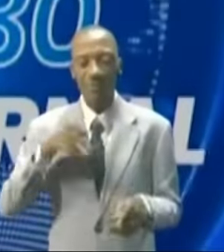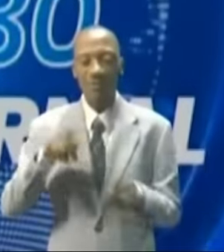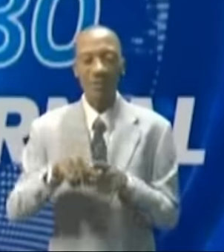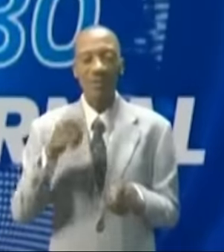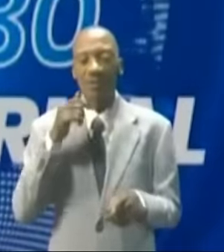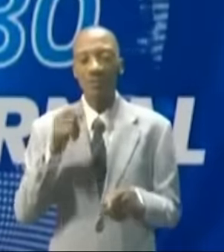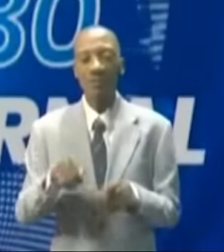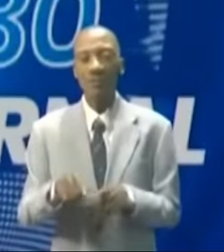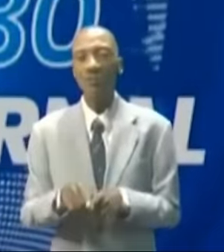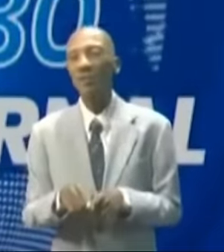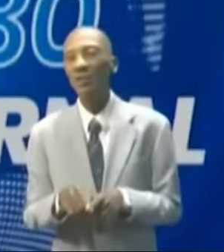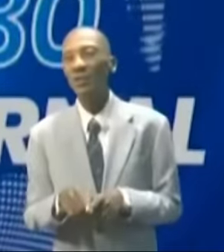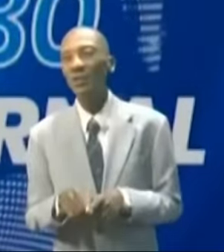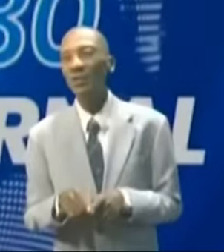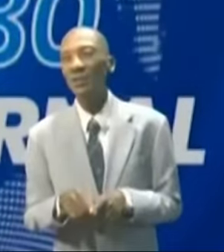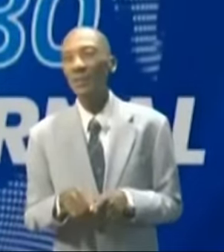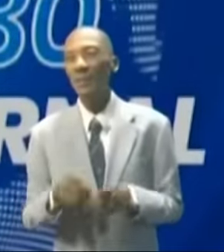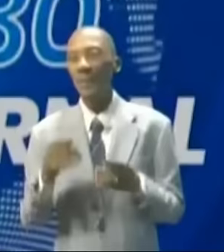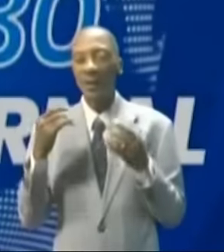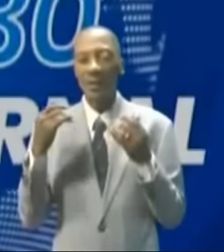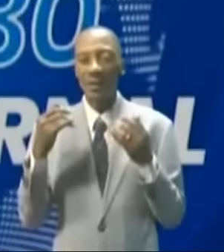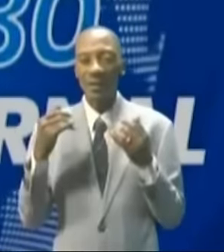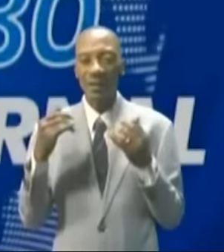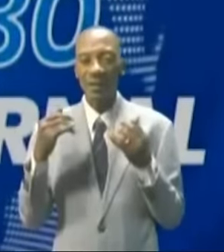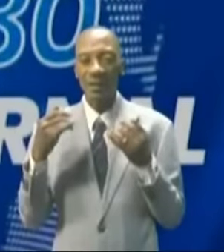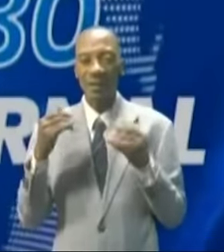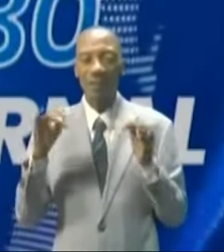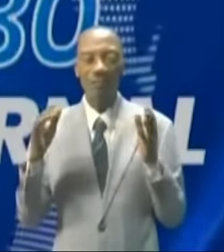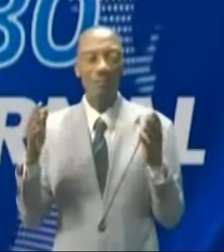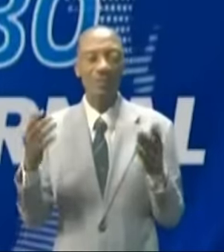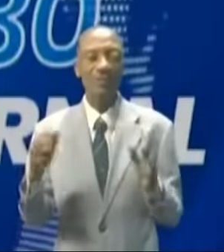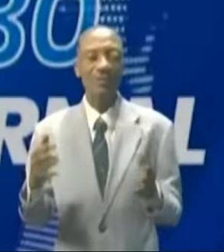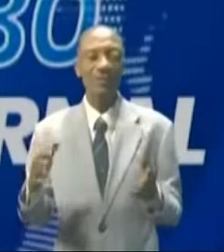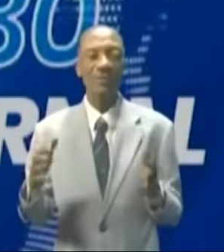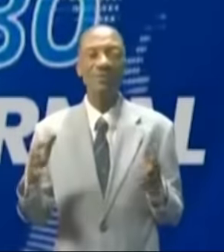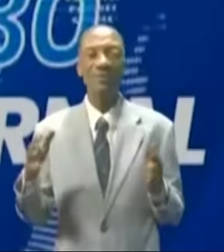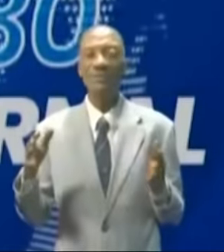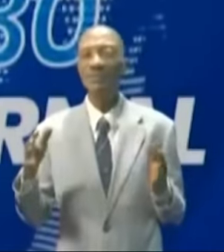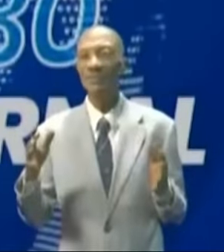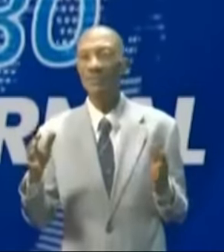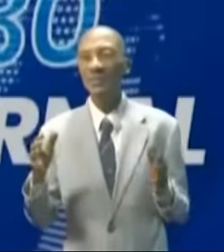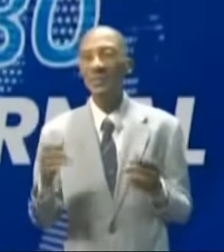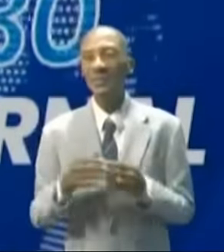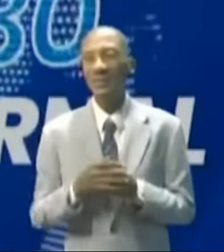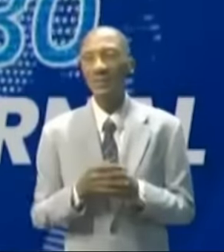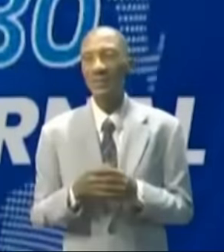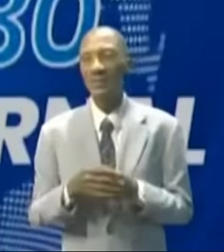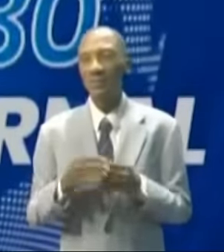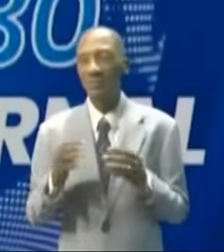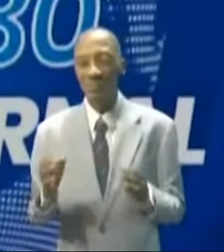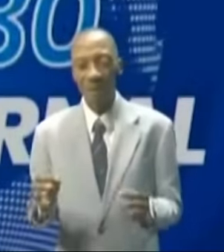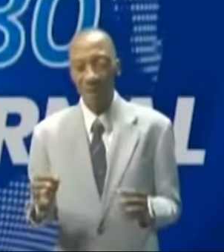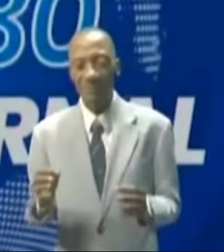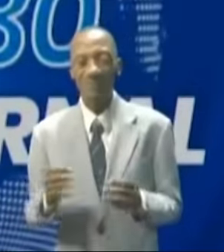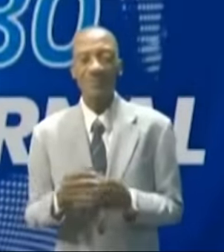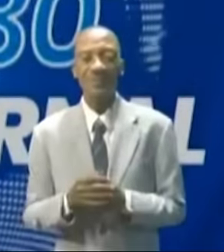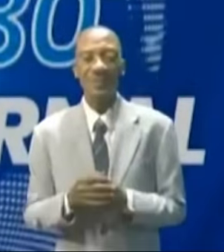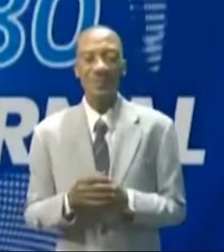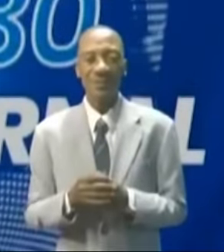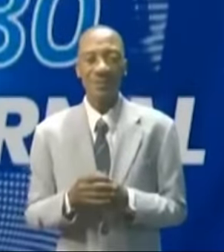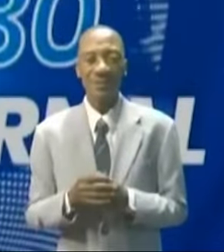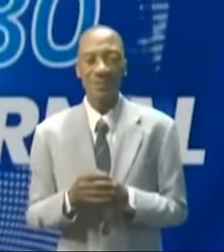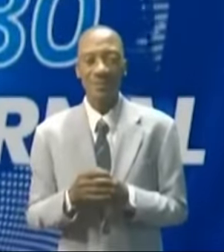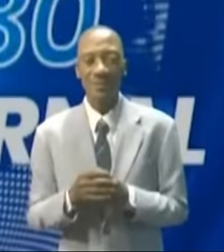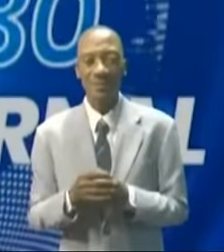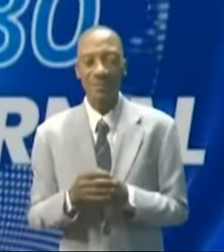Sessep Loka, réalisé par Patrick Bapuila et J.R. Diakiadi. Esaïe Luzembo et Rebecca